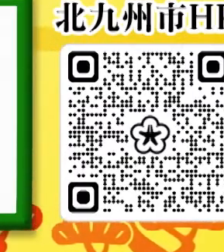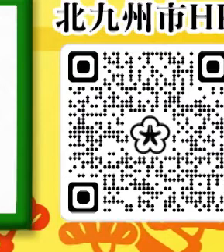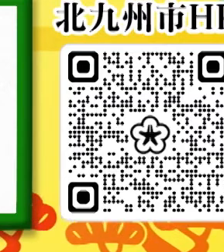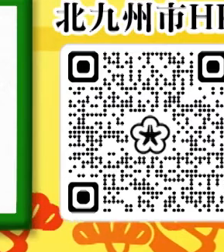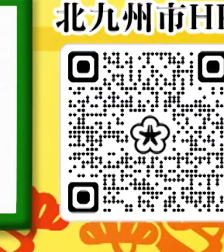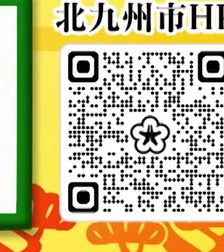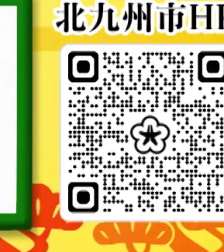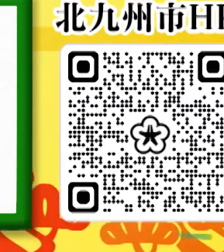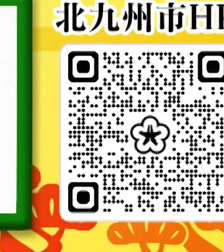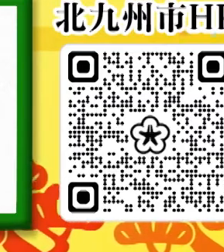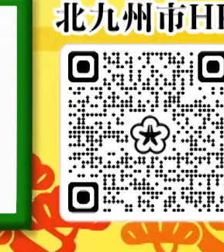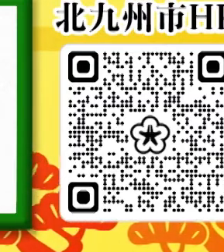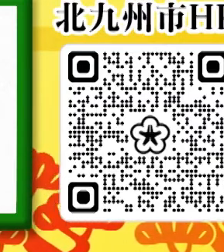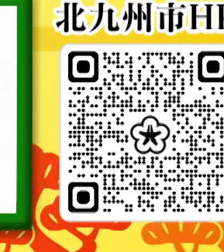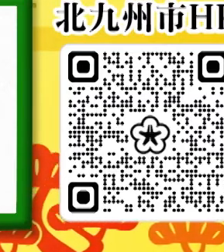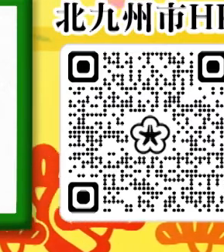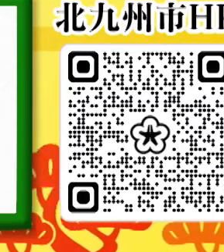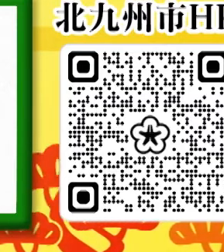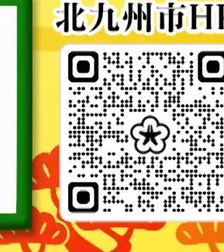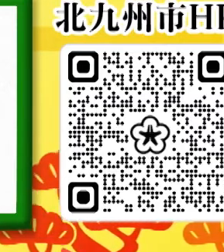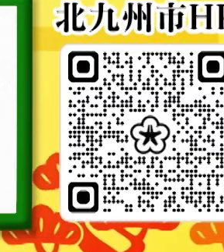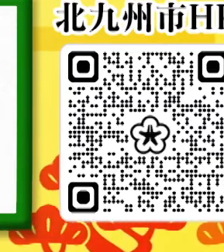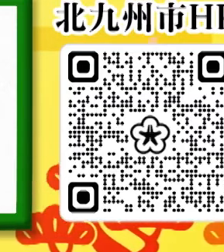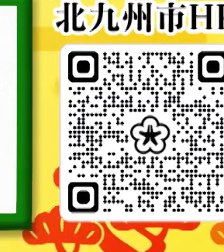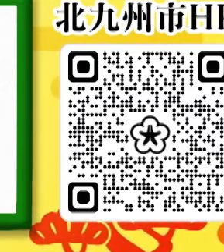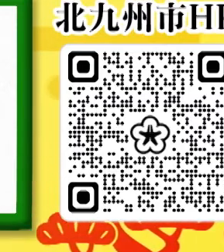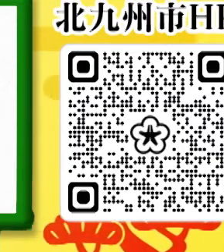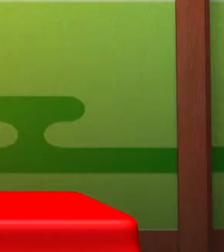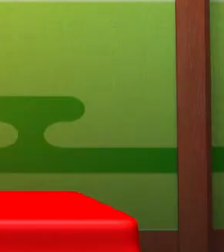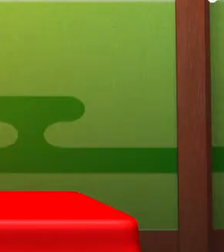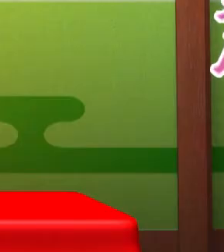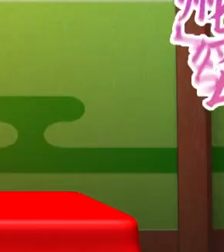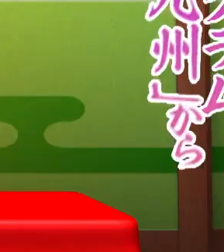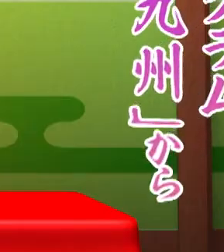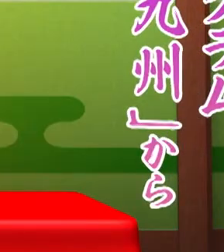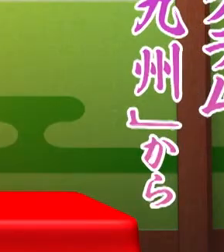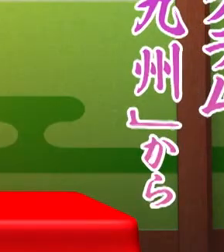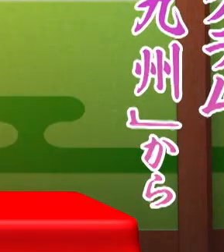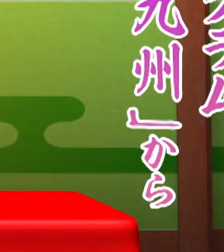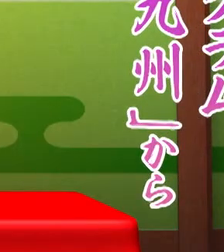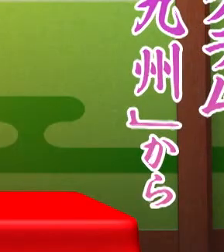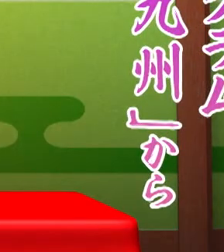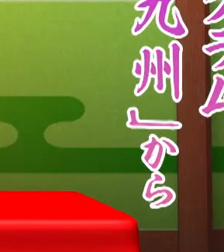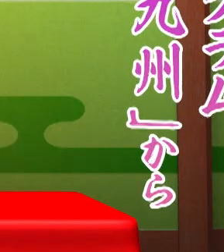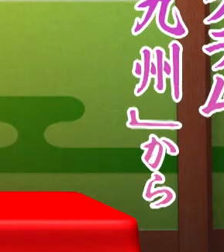本の好きな子ども、ブックブック増えるかも。